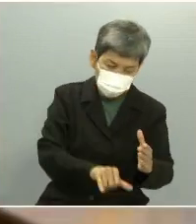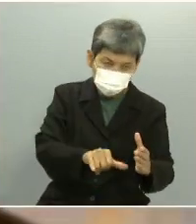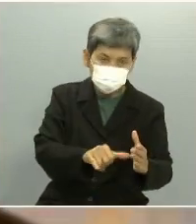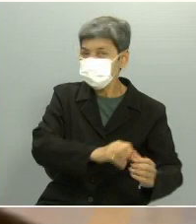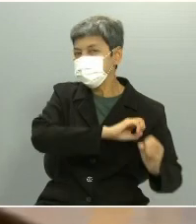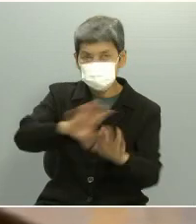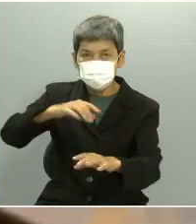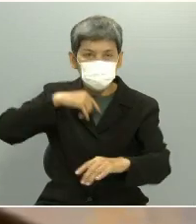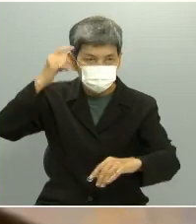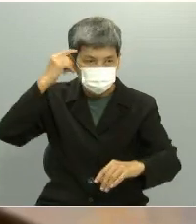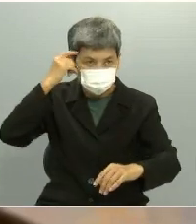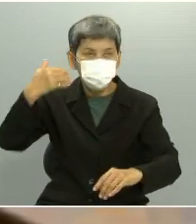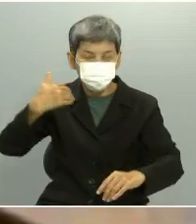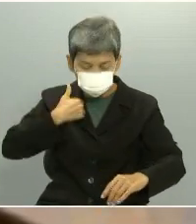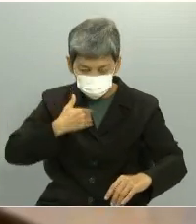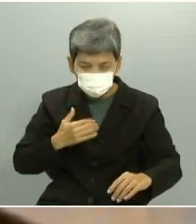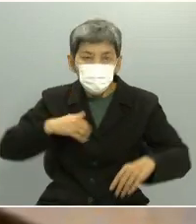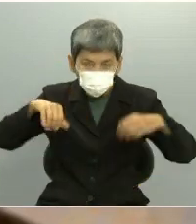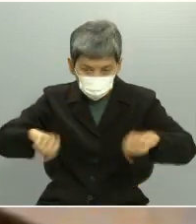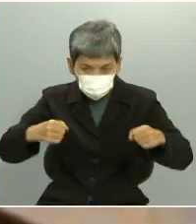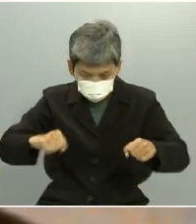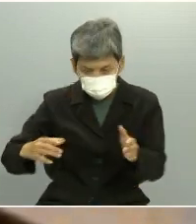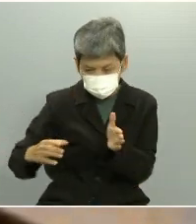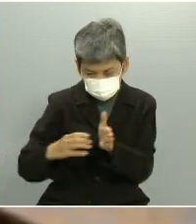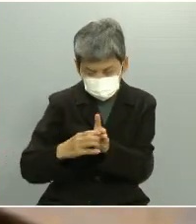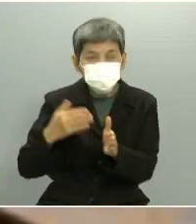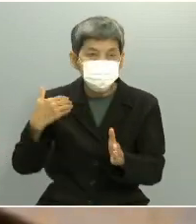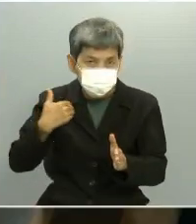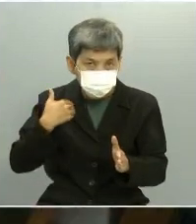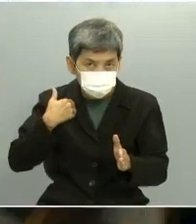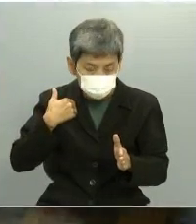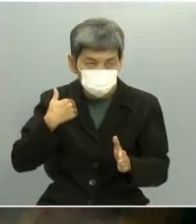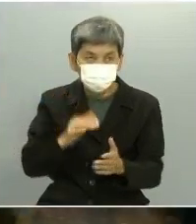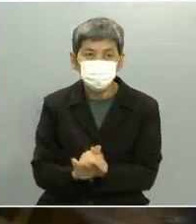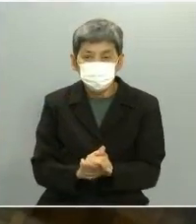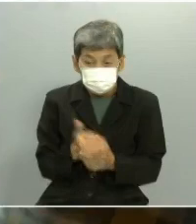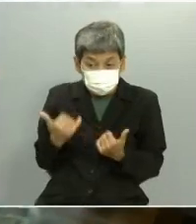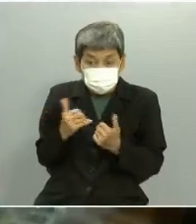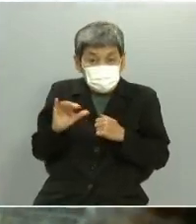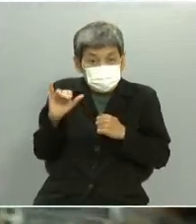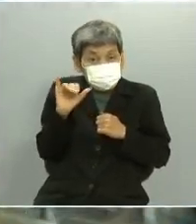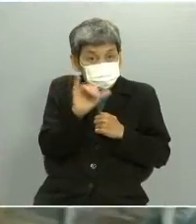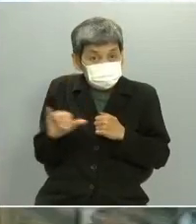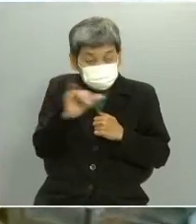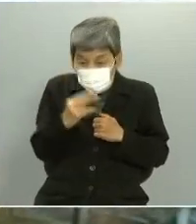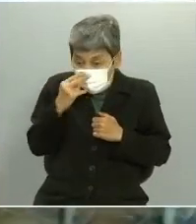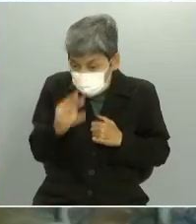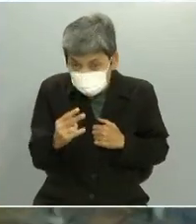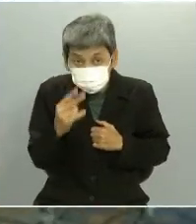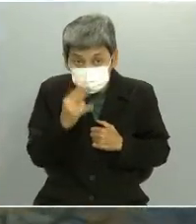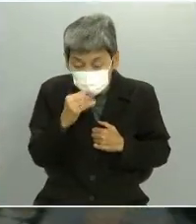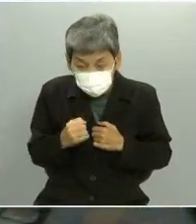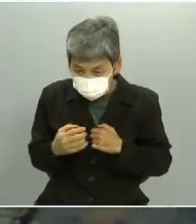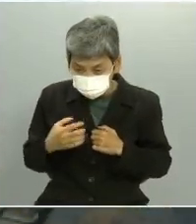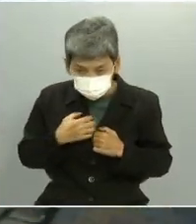ไปทิ้งเพราะมีการเตรียมมอเตอร์ไซค์พ่วงข้างเอาไว้ด้วยจังหวะนั้นญาติๆวิ่งเข้ามาในบ้านเพื่อ